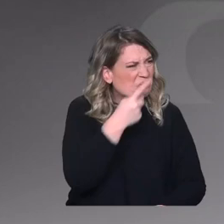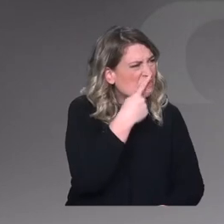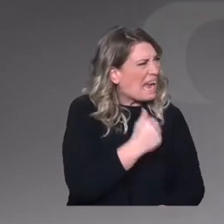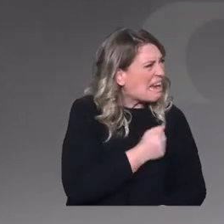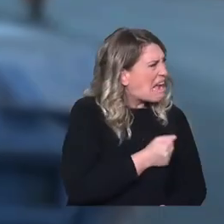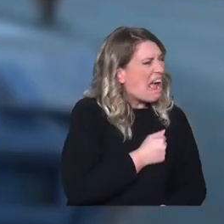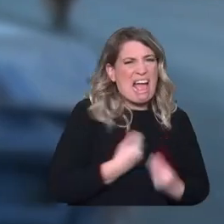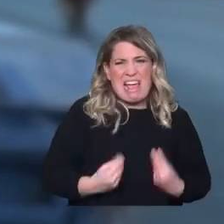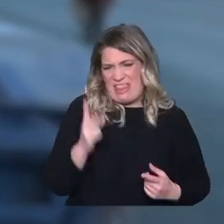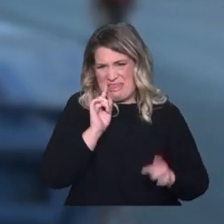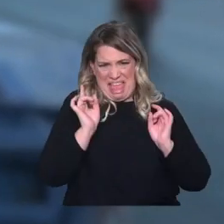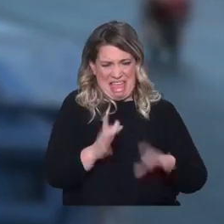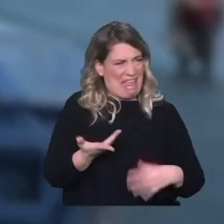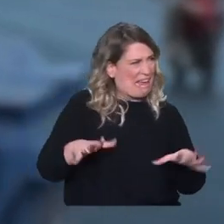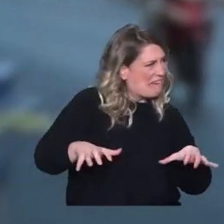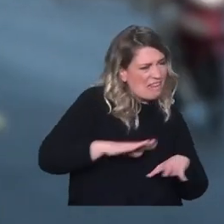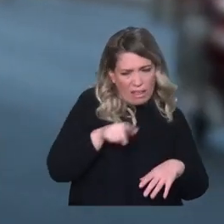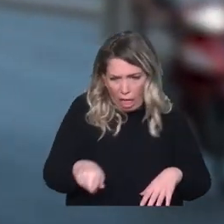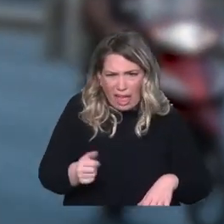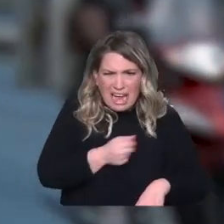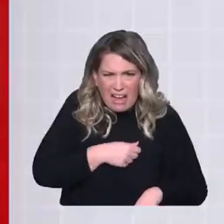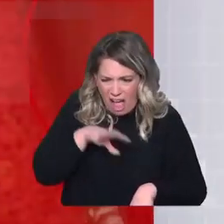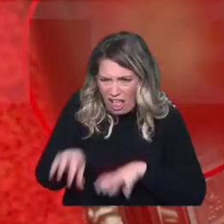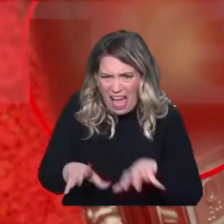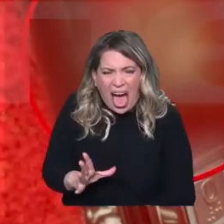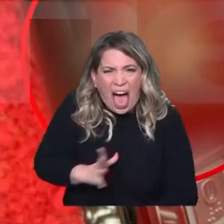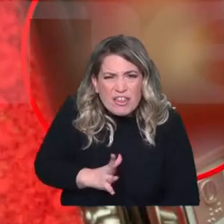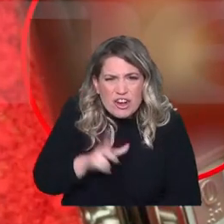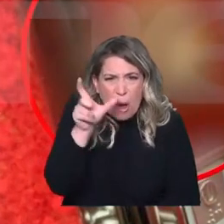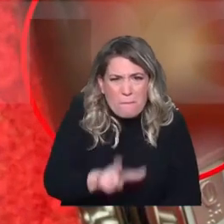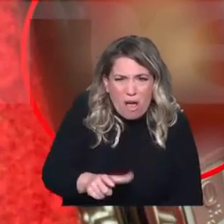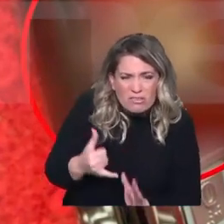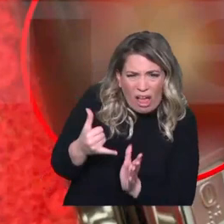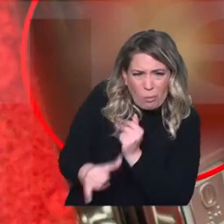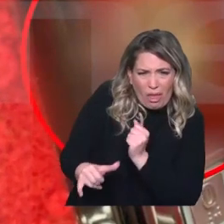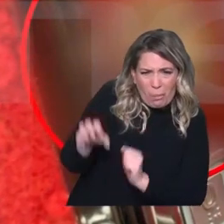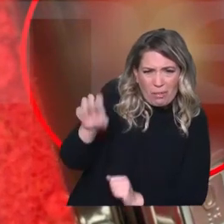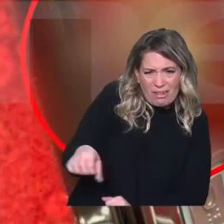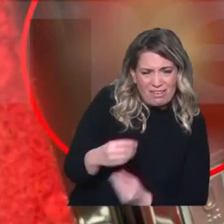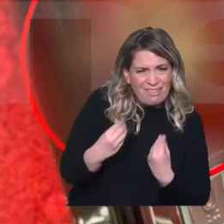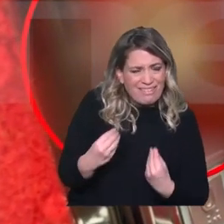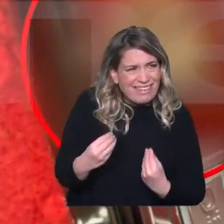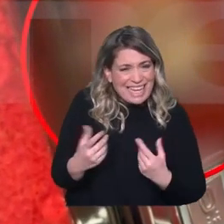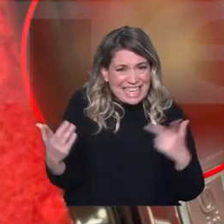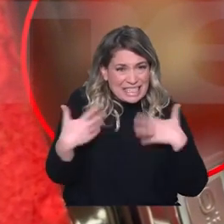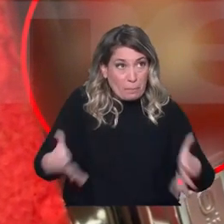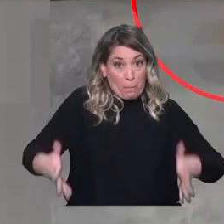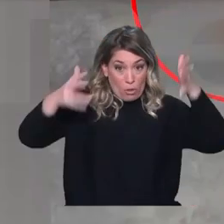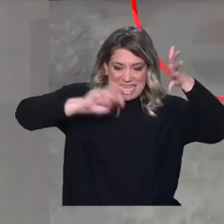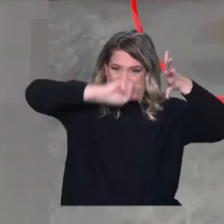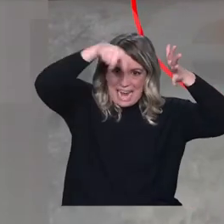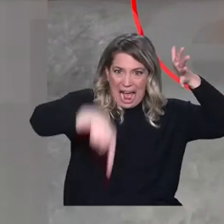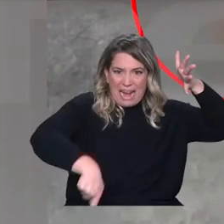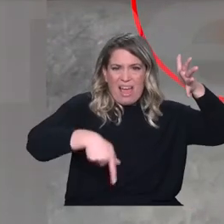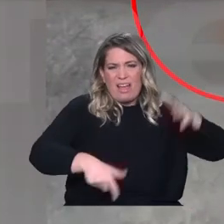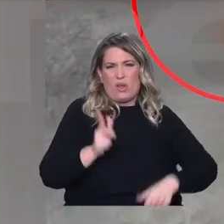προέρχεται από κάποιο αδέσποτο που τρύπωσε μέσα. Όμως τελικά. Είναι μόνιμα κατουρημένο το υπόγειό μας. Στην πολυκατοικία